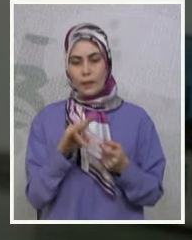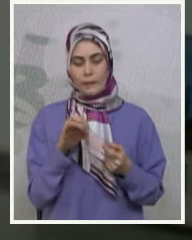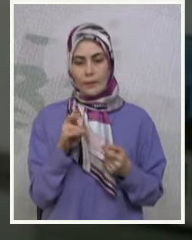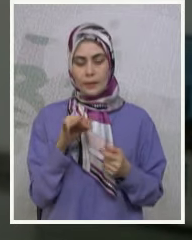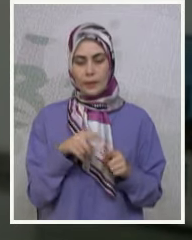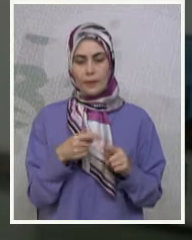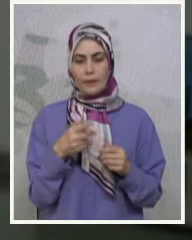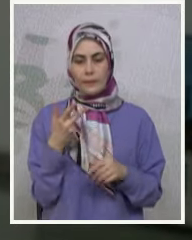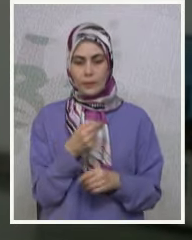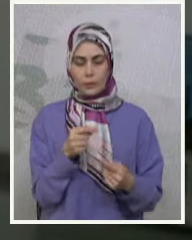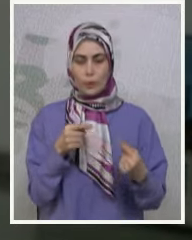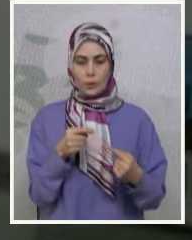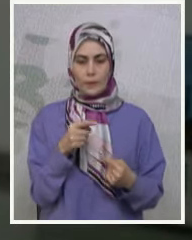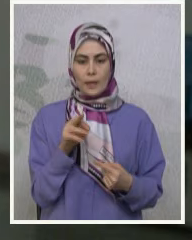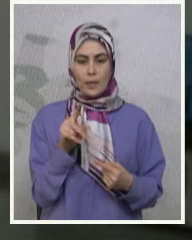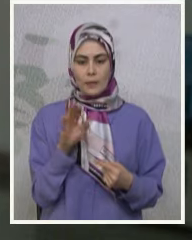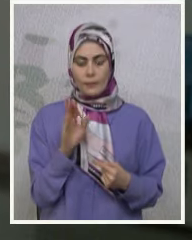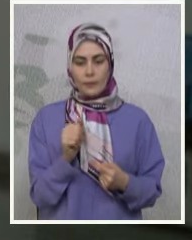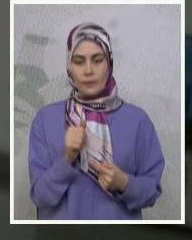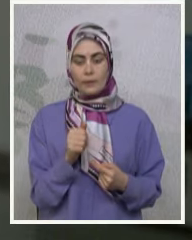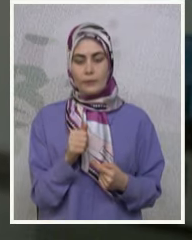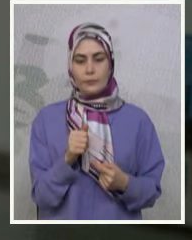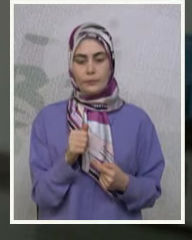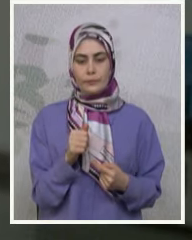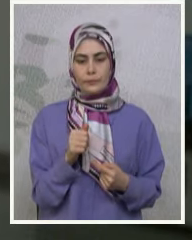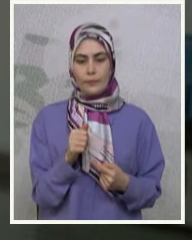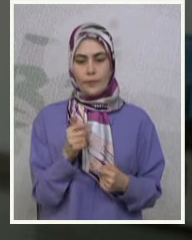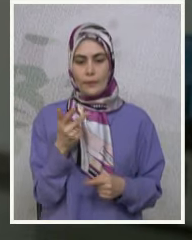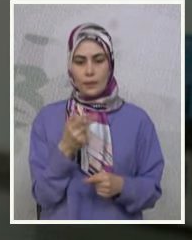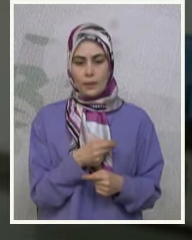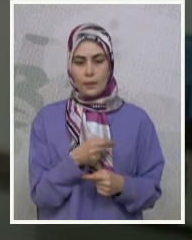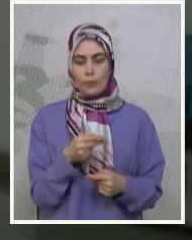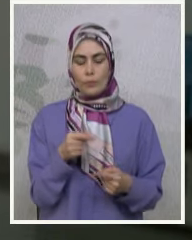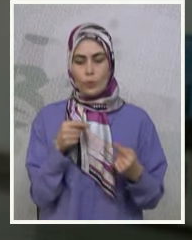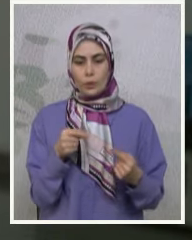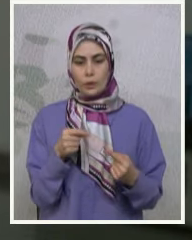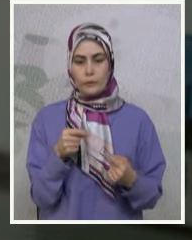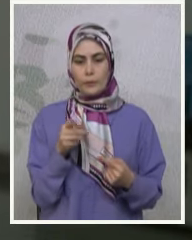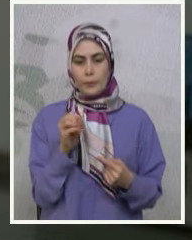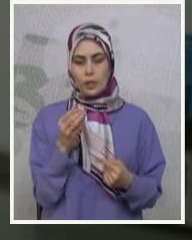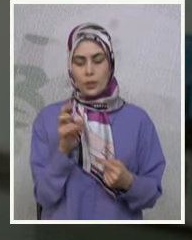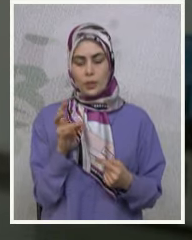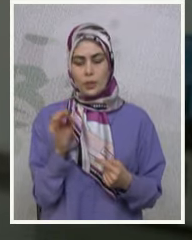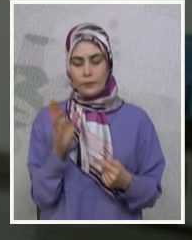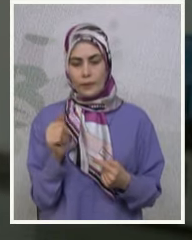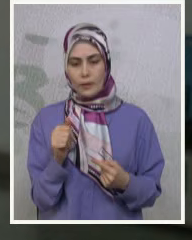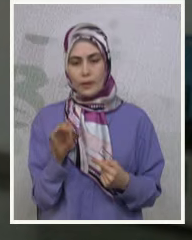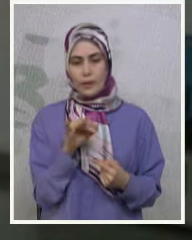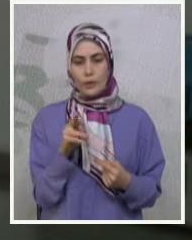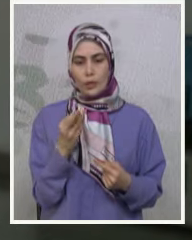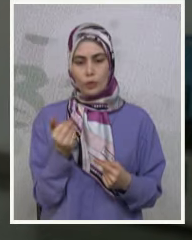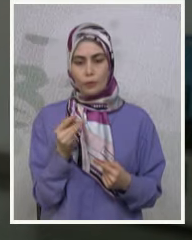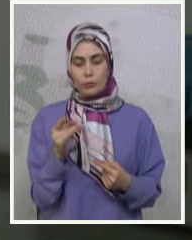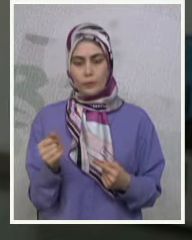против сибирской язвы, эмфизематозного карбункула, вакцинация животных против бешенства и